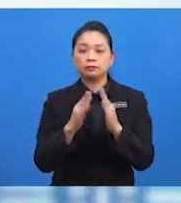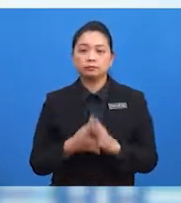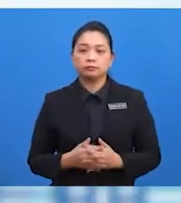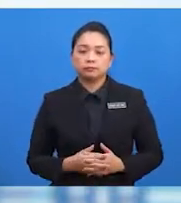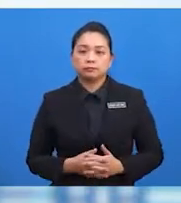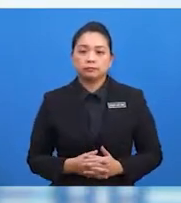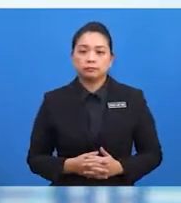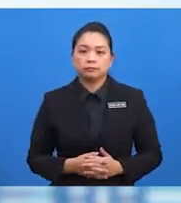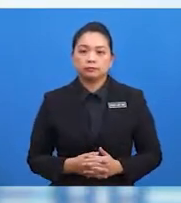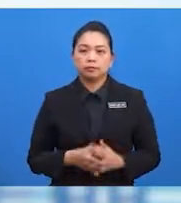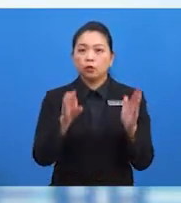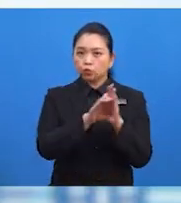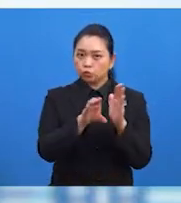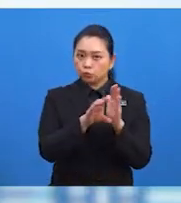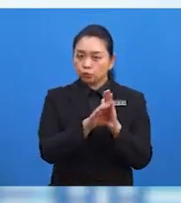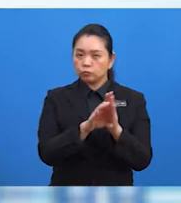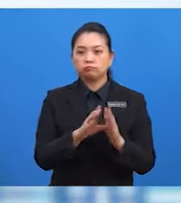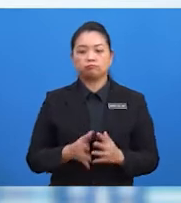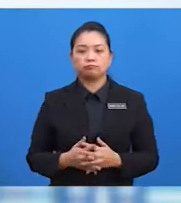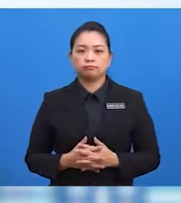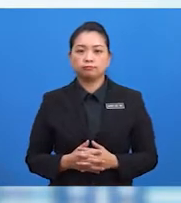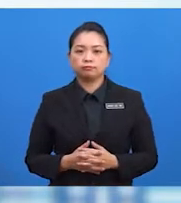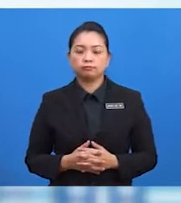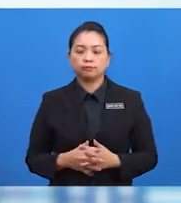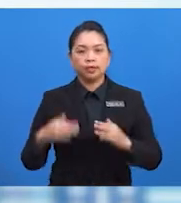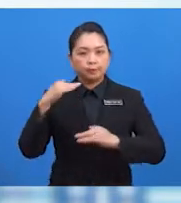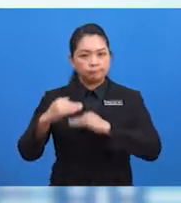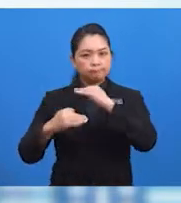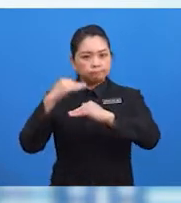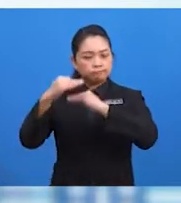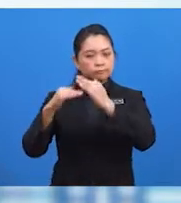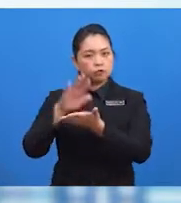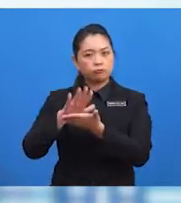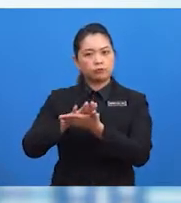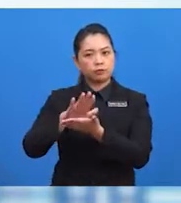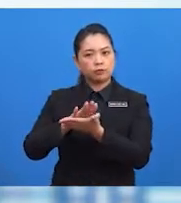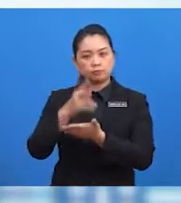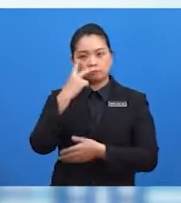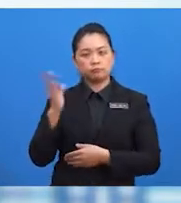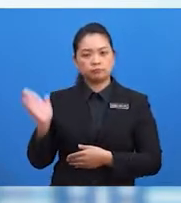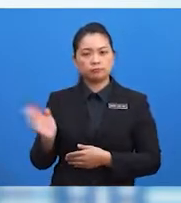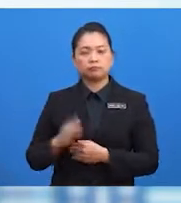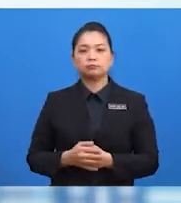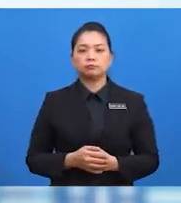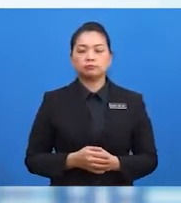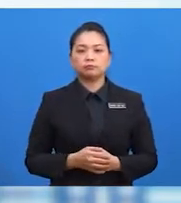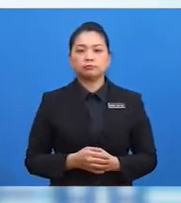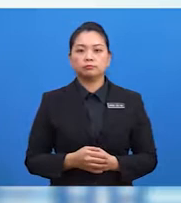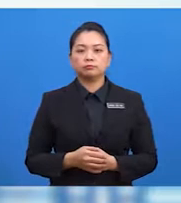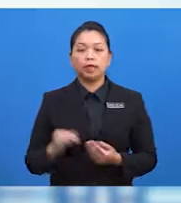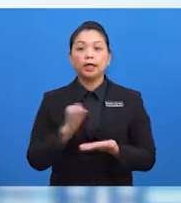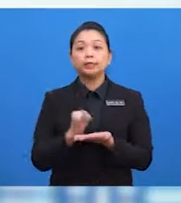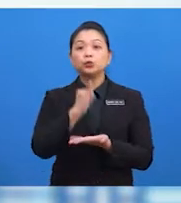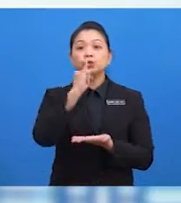Contoh untuk pendidikan ialah pembinaan sekolah-sekolah dan institusi pengajian awam kerajaan di seluruh